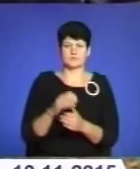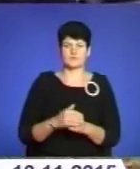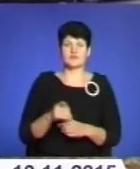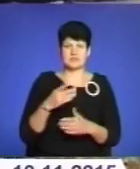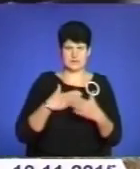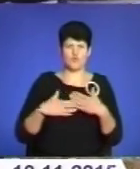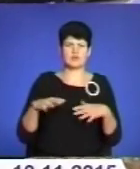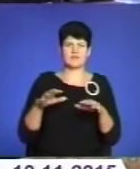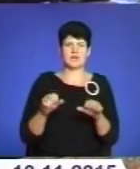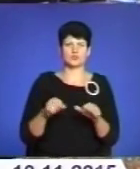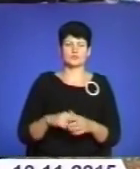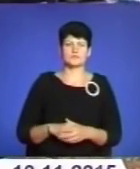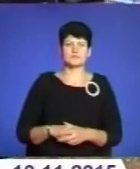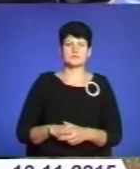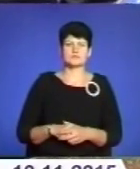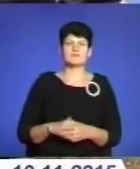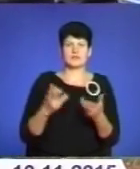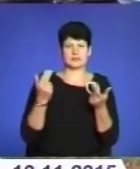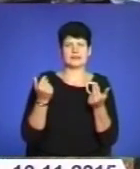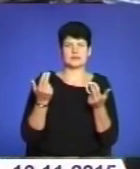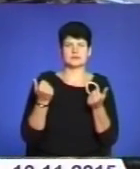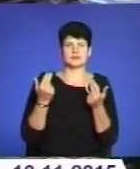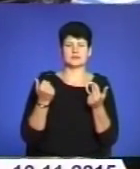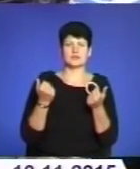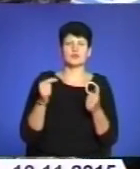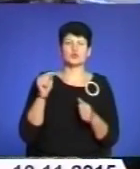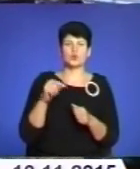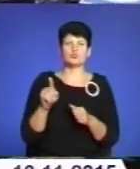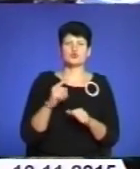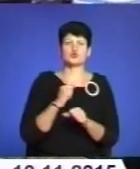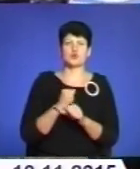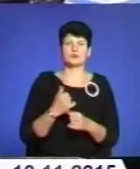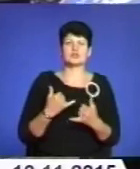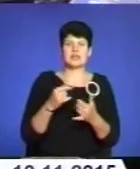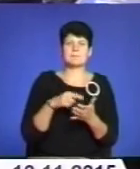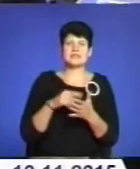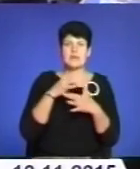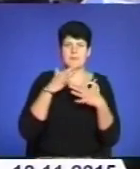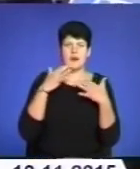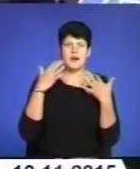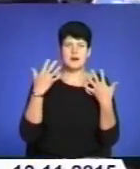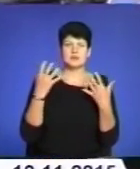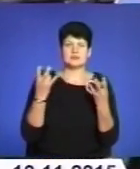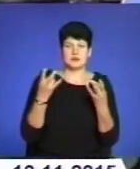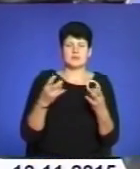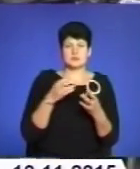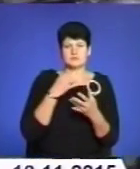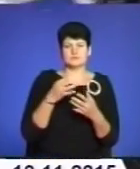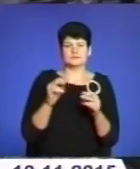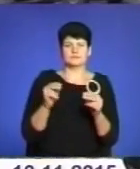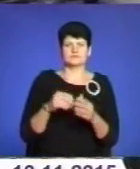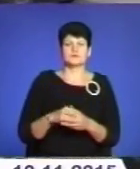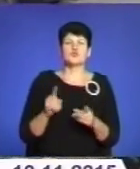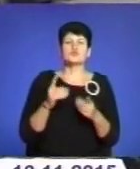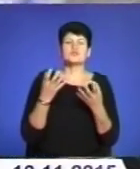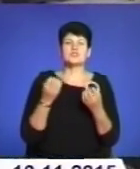задоволені владою? Так. Так, тому що зроблено для міста багато. Треба віддати цьому належне. Що ви ще хотіли?